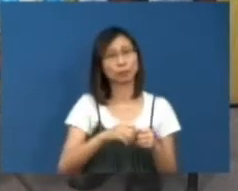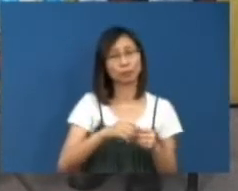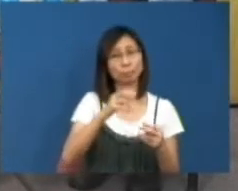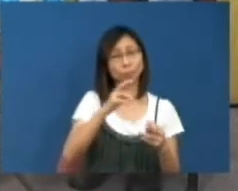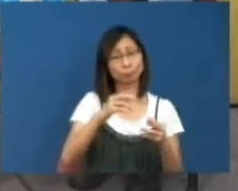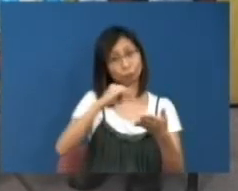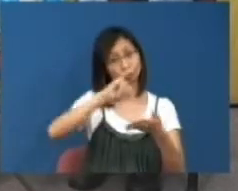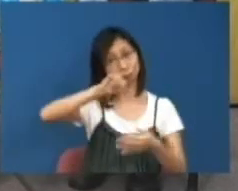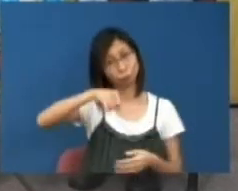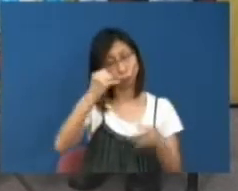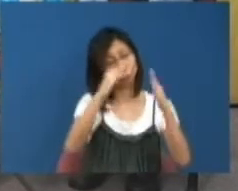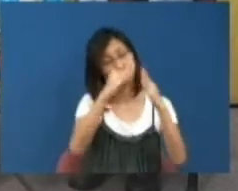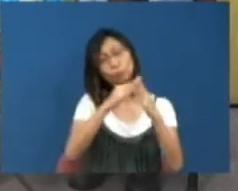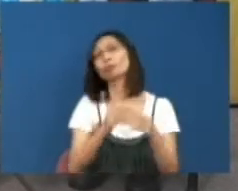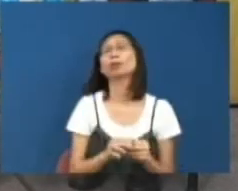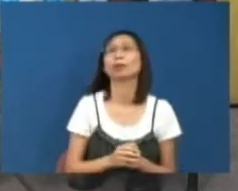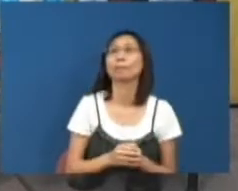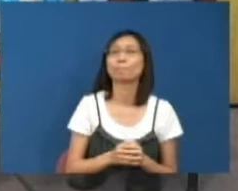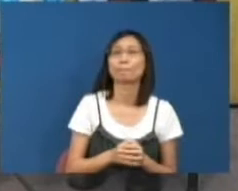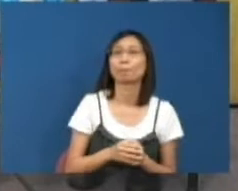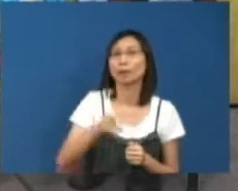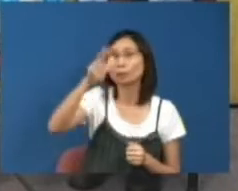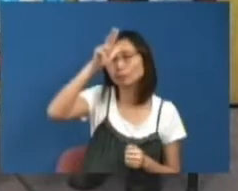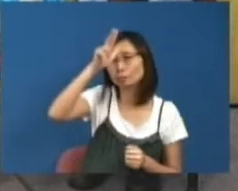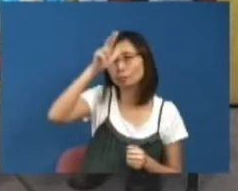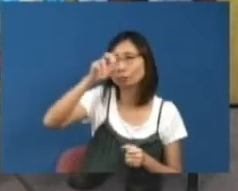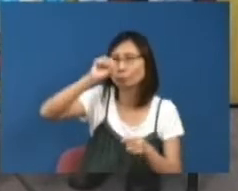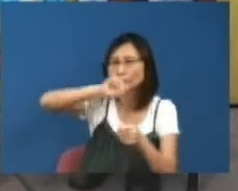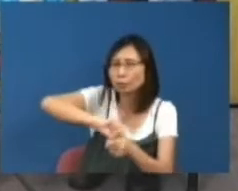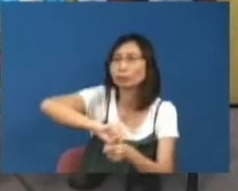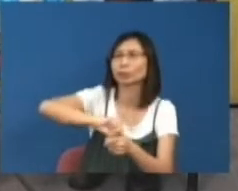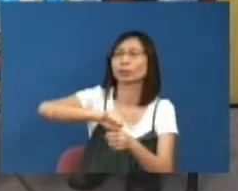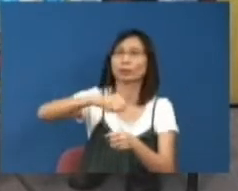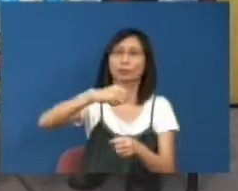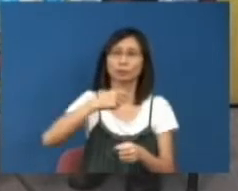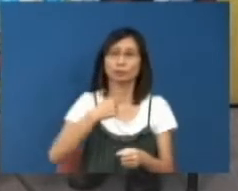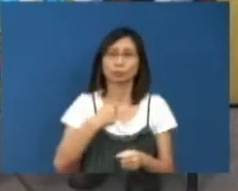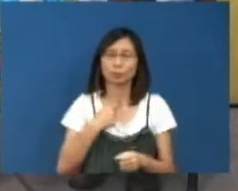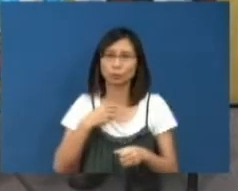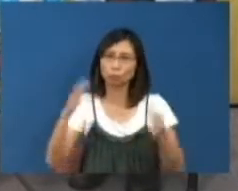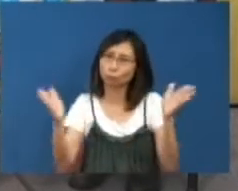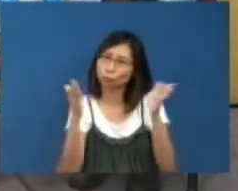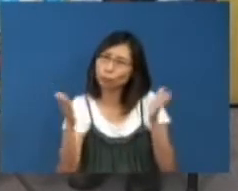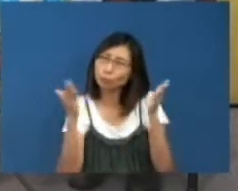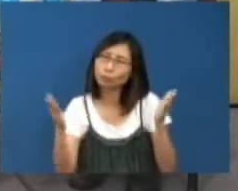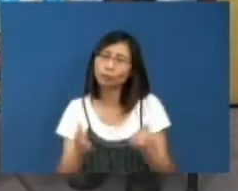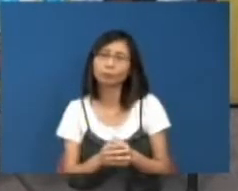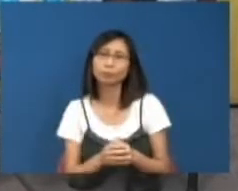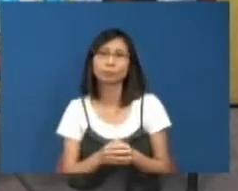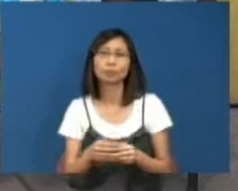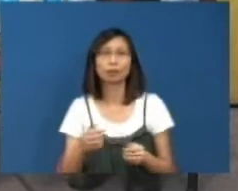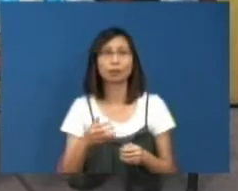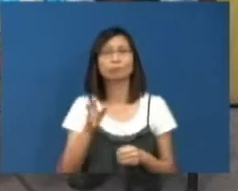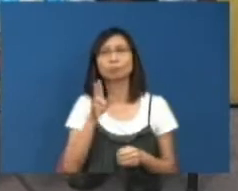容易翻本嘅嘛。 係啊， 咁政府更加應該要有誘因去推動呢個計劃啦。 一樣啫嘛，嗱，琴日睇電視節